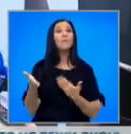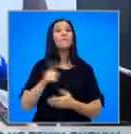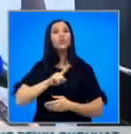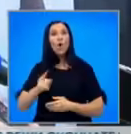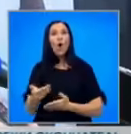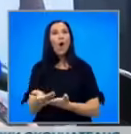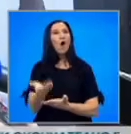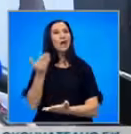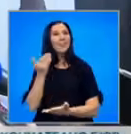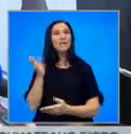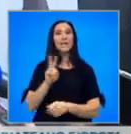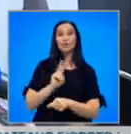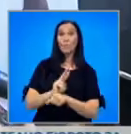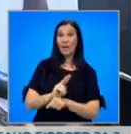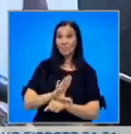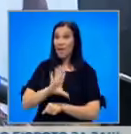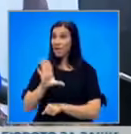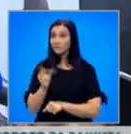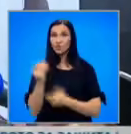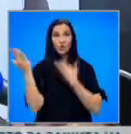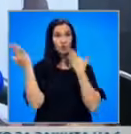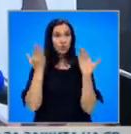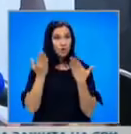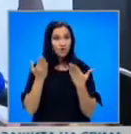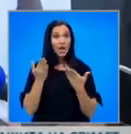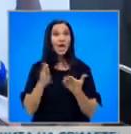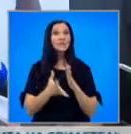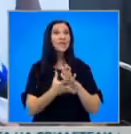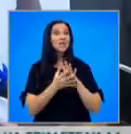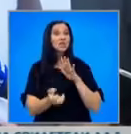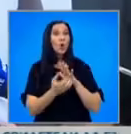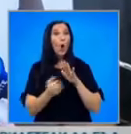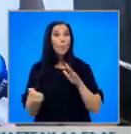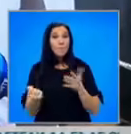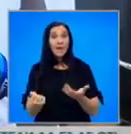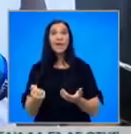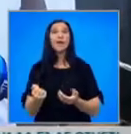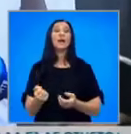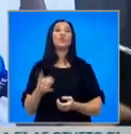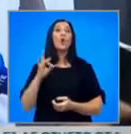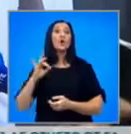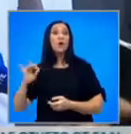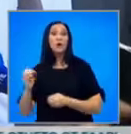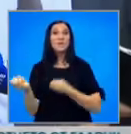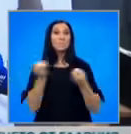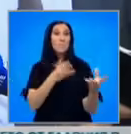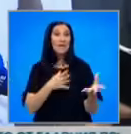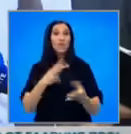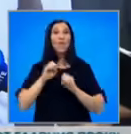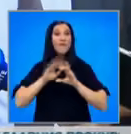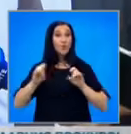ранния следобед всички училища с копия до ролтата изпращат информация до нас. На тази